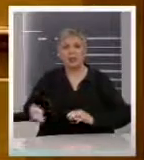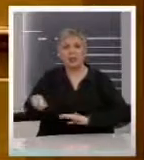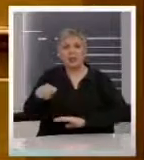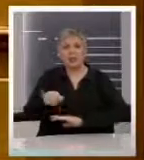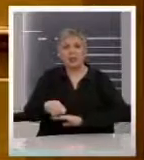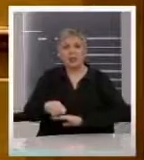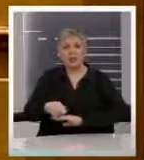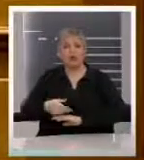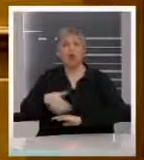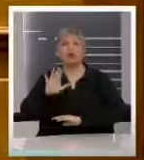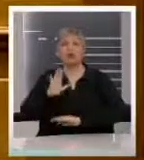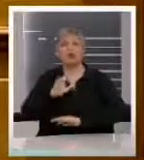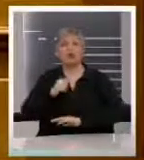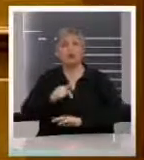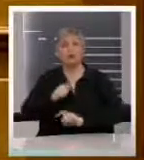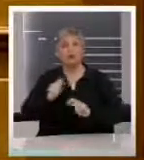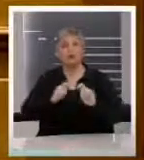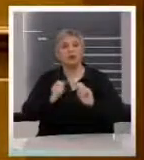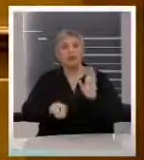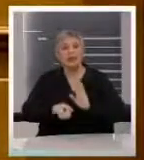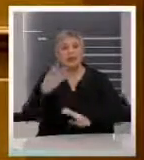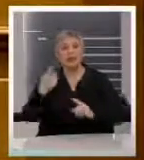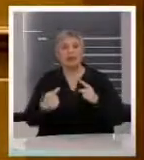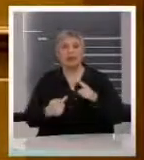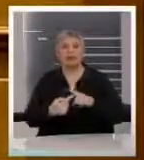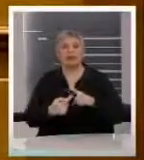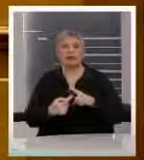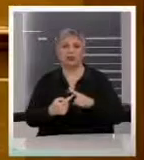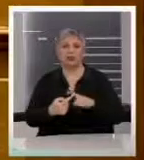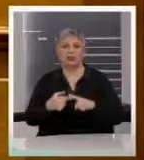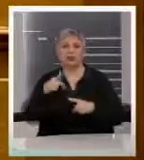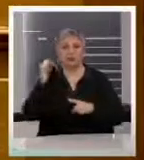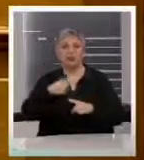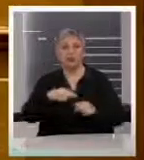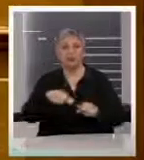ευρώ με νέας τεχνολογίας και πληρώνοντάς το μέσω των λογαριασμών της ΔΕΗ.